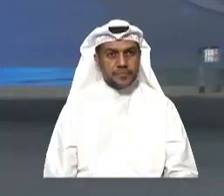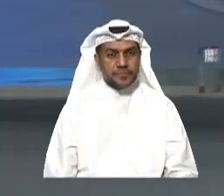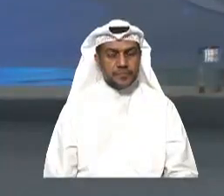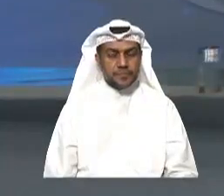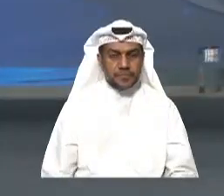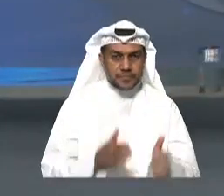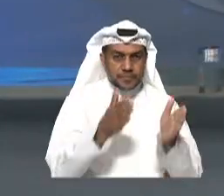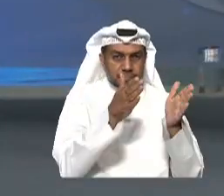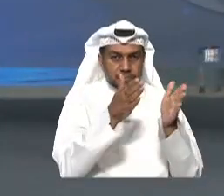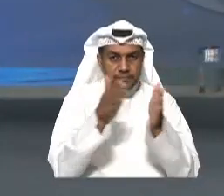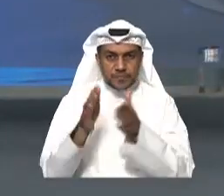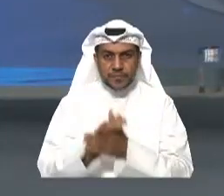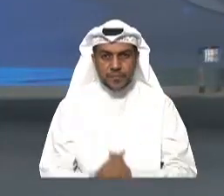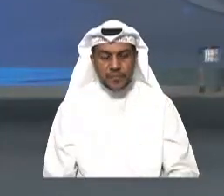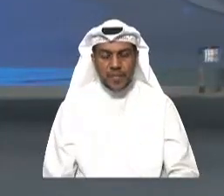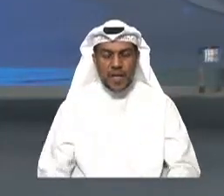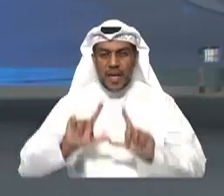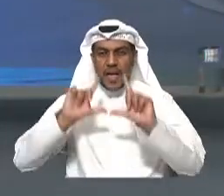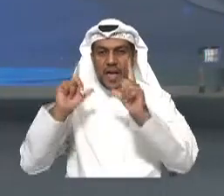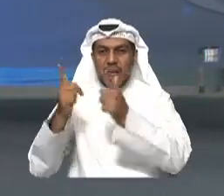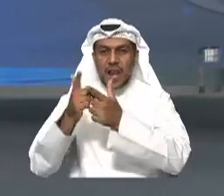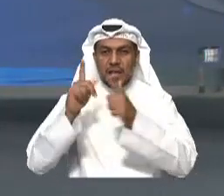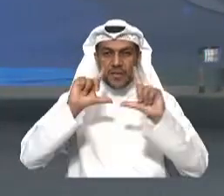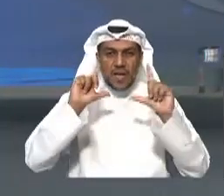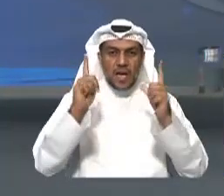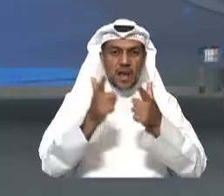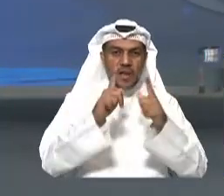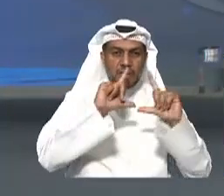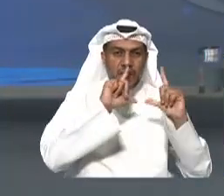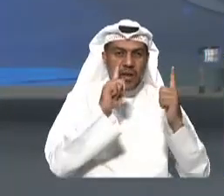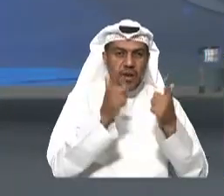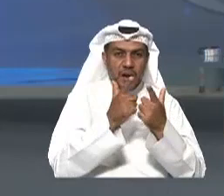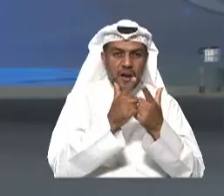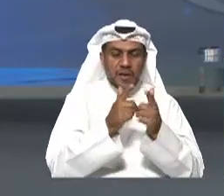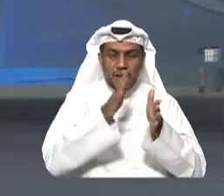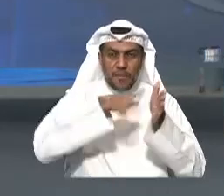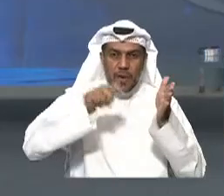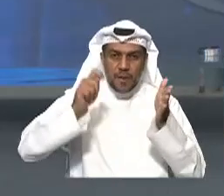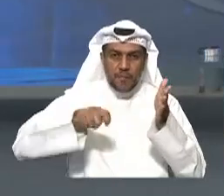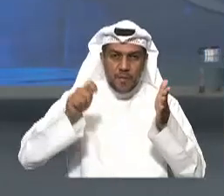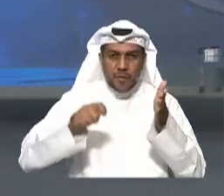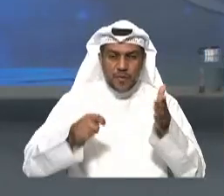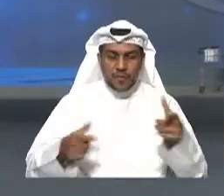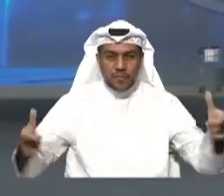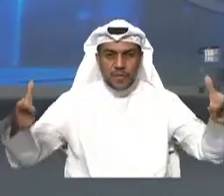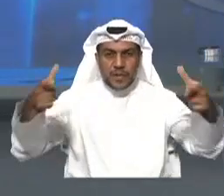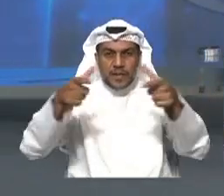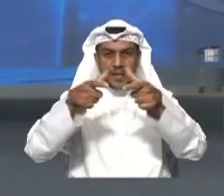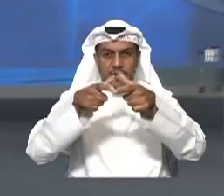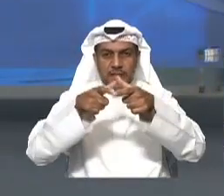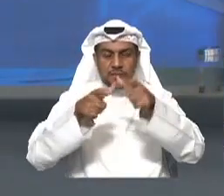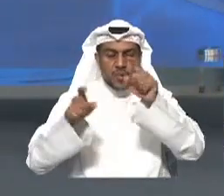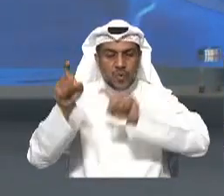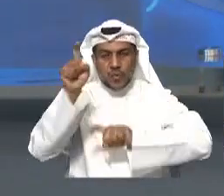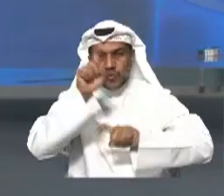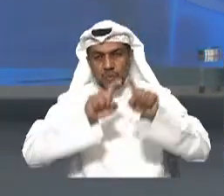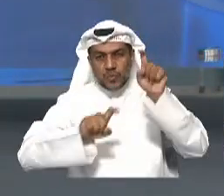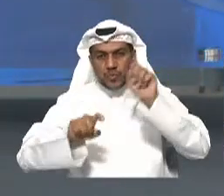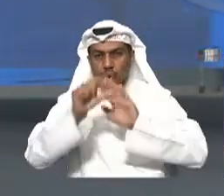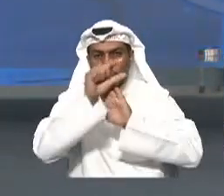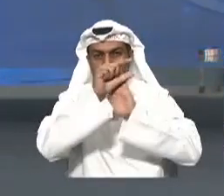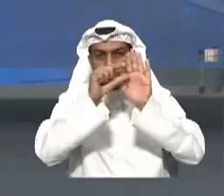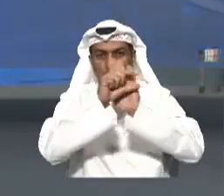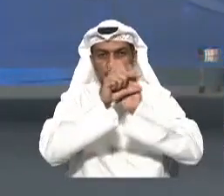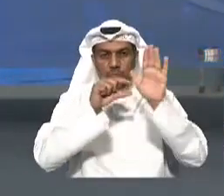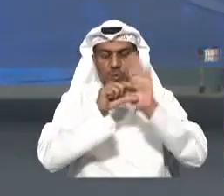عقدت ثلاث لجانا برلمانيه اجتماعاتها اليوم لمناقشه الموضوعات المدرجه على جداول اعمالها